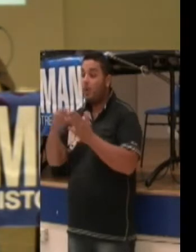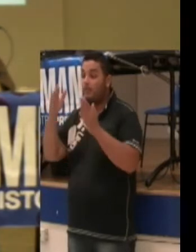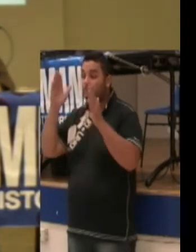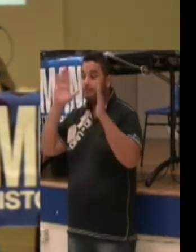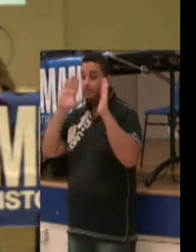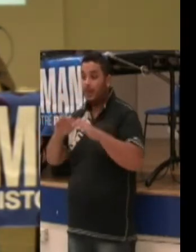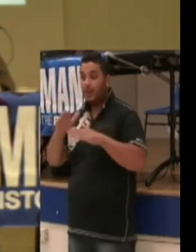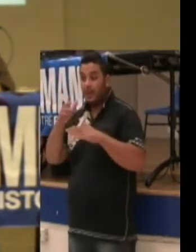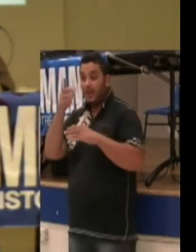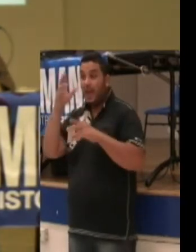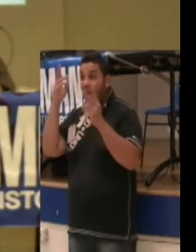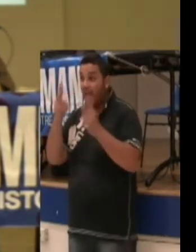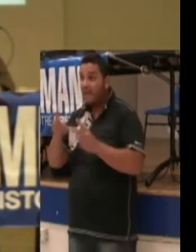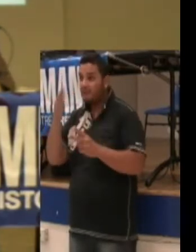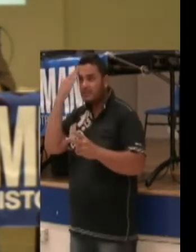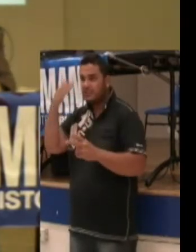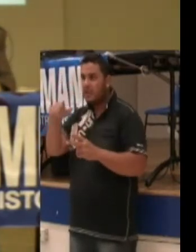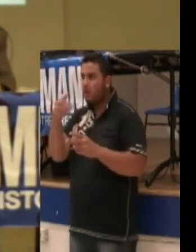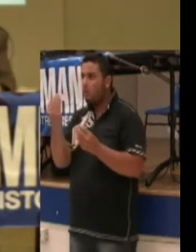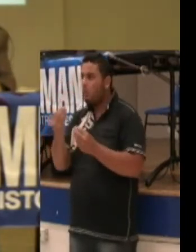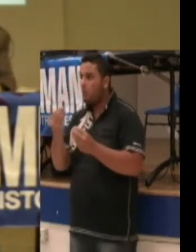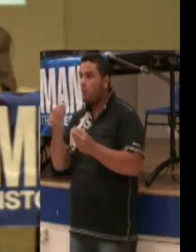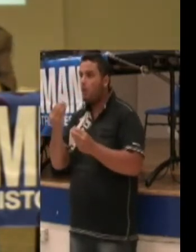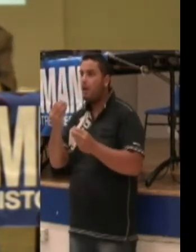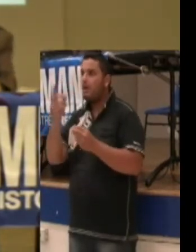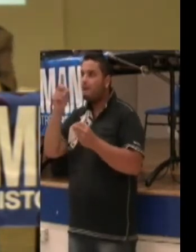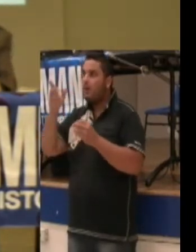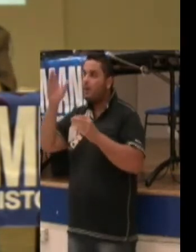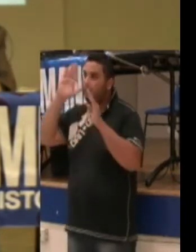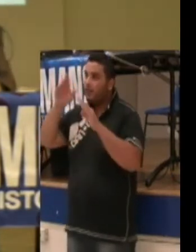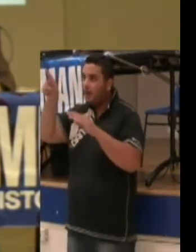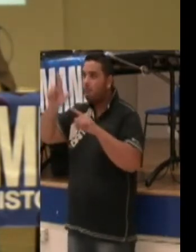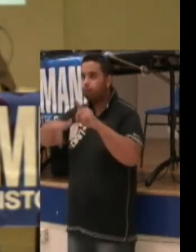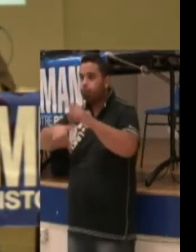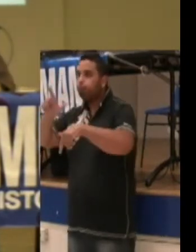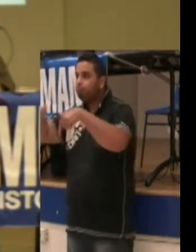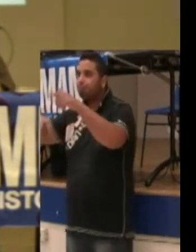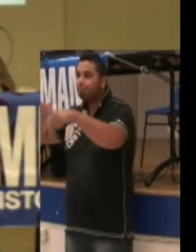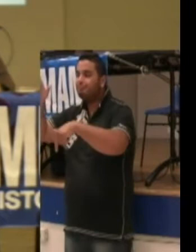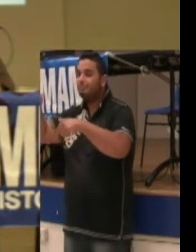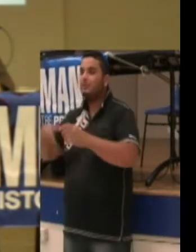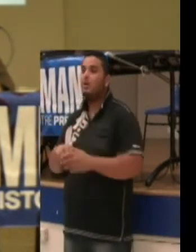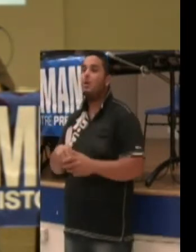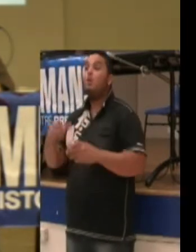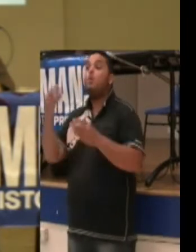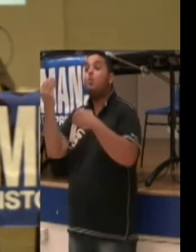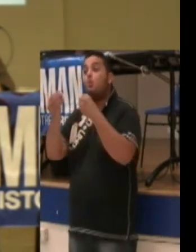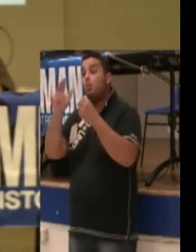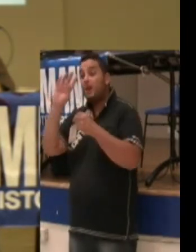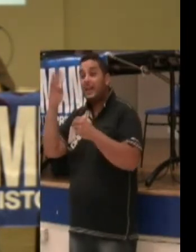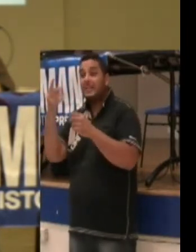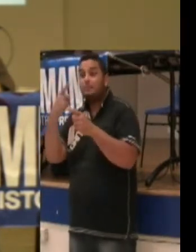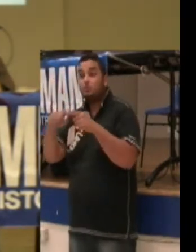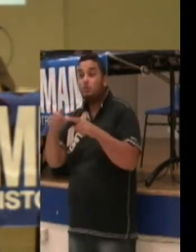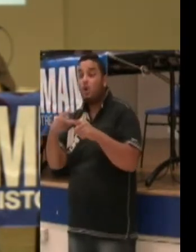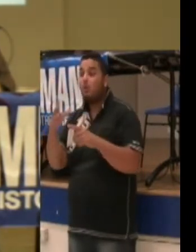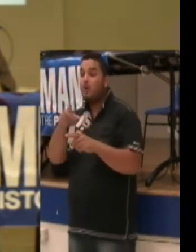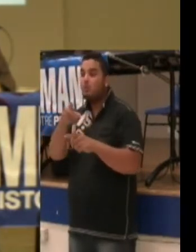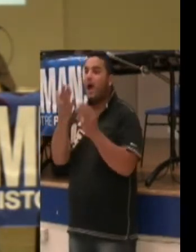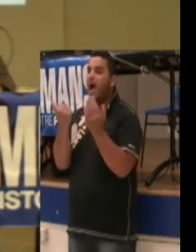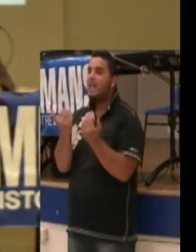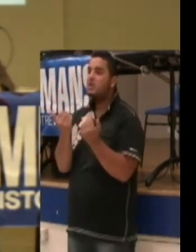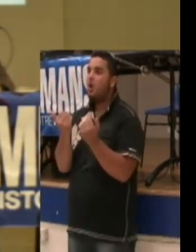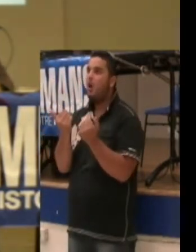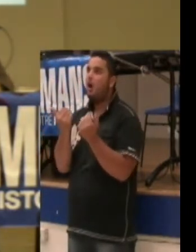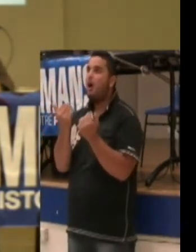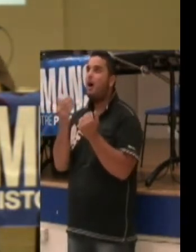Et la troisième chose, Wantidharus Salat ibad as-salat. Attendre la prière après avoir accompli la première.